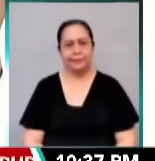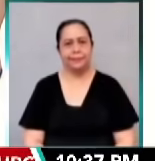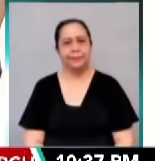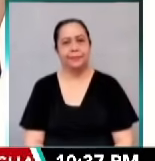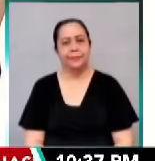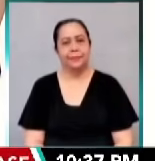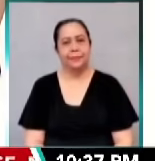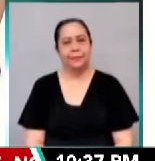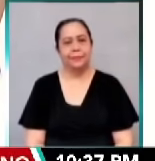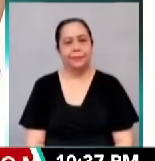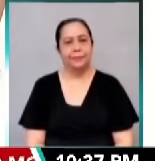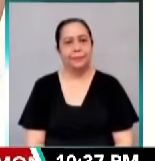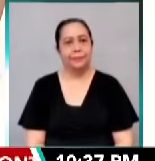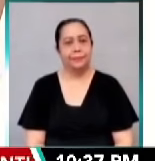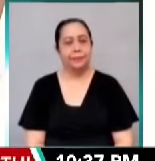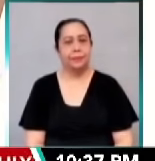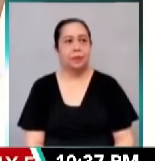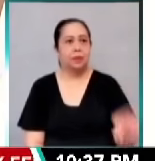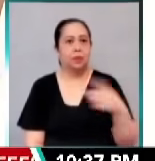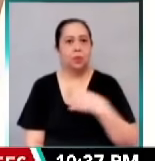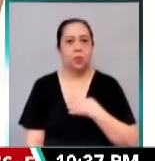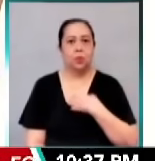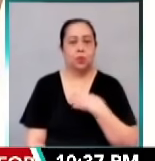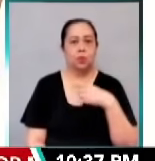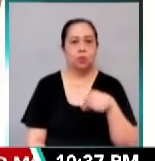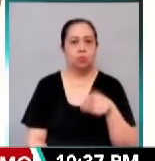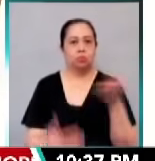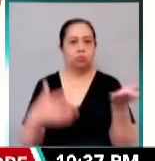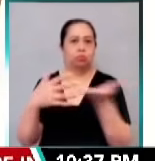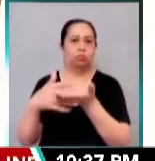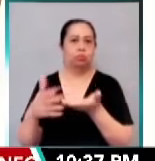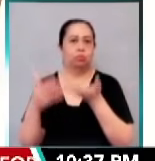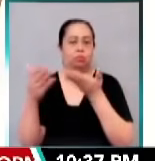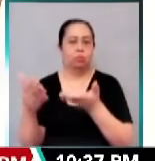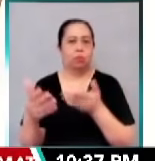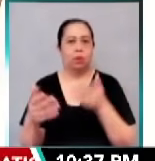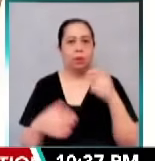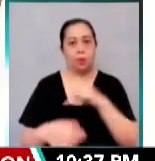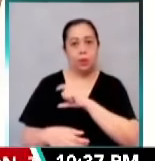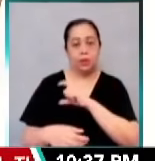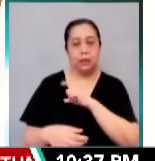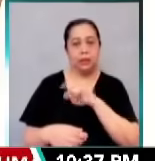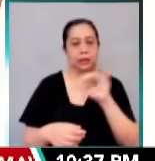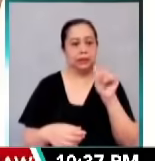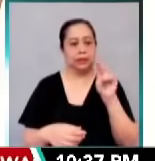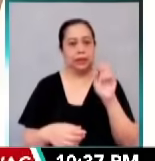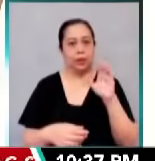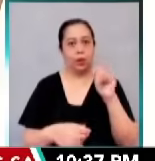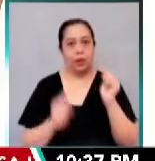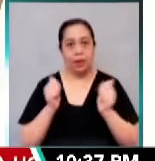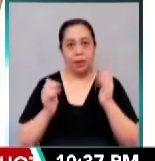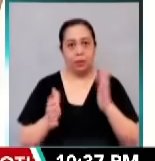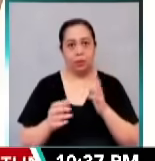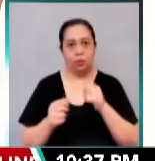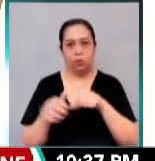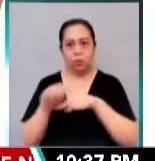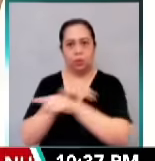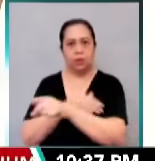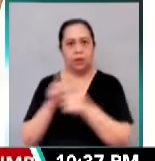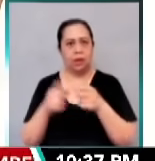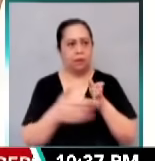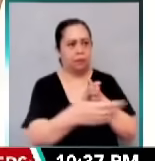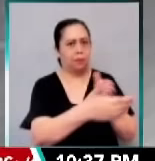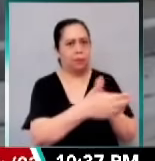Tagay na ng reklamo ang mga pulis laban sa aktor na si Jake Cuenca na tumakas umano matapos makabangga ng sasakyan ng Mandaluyong